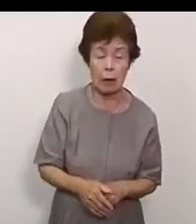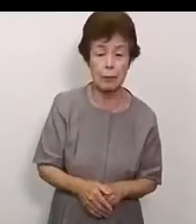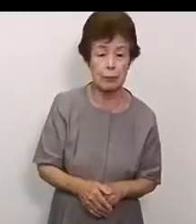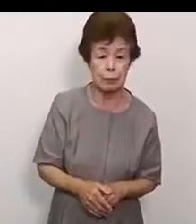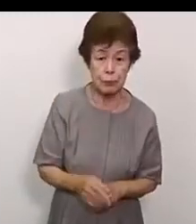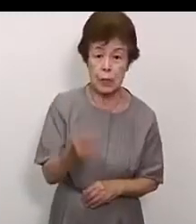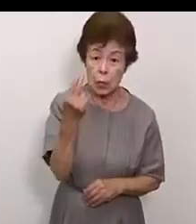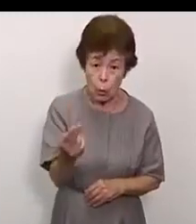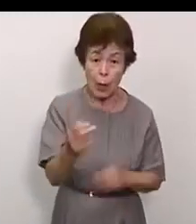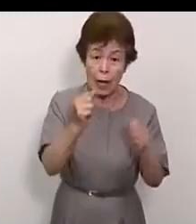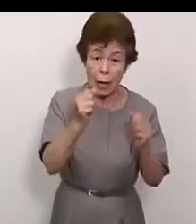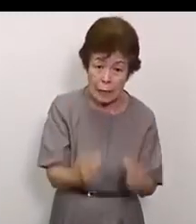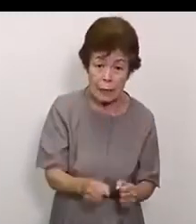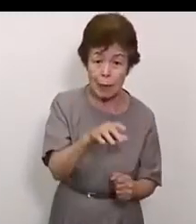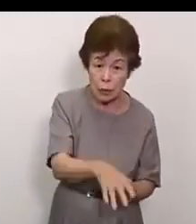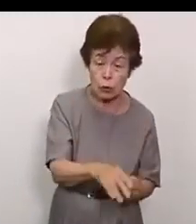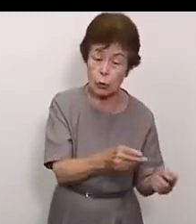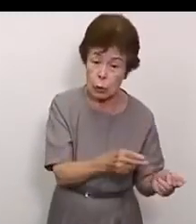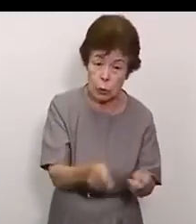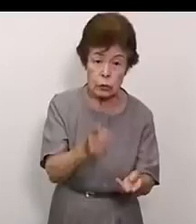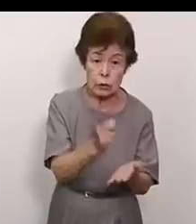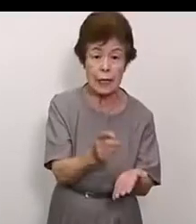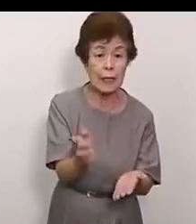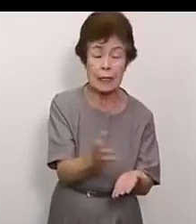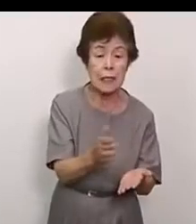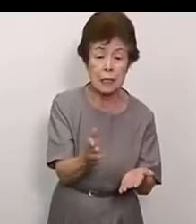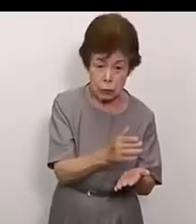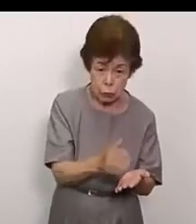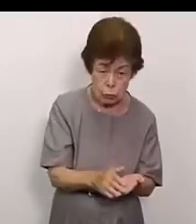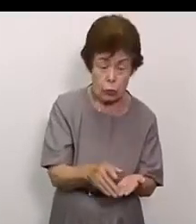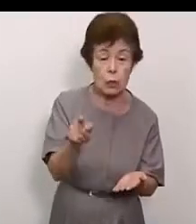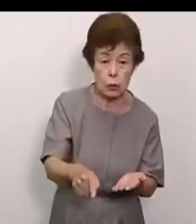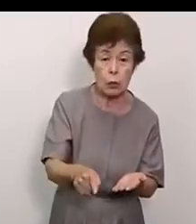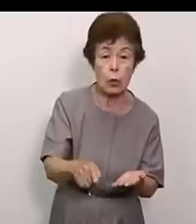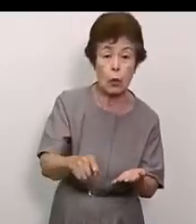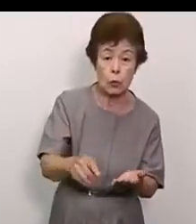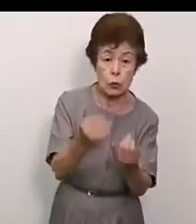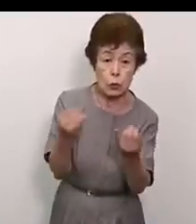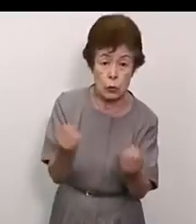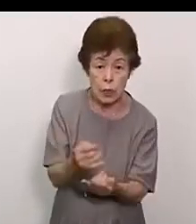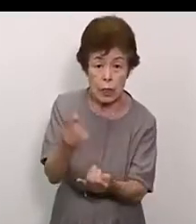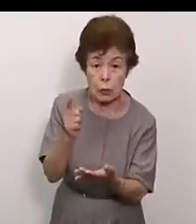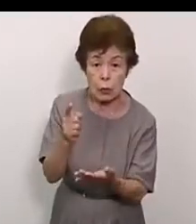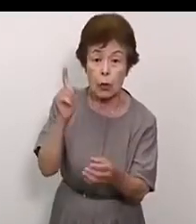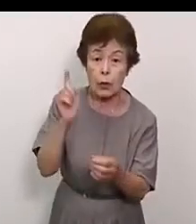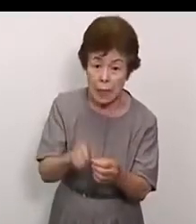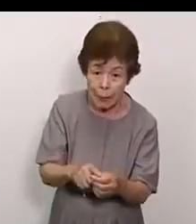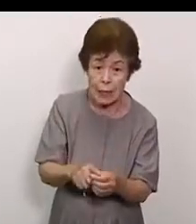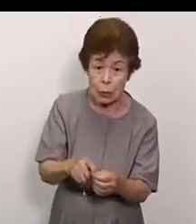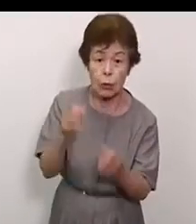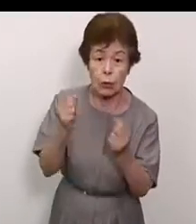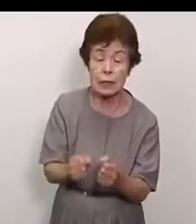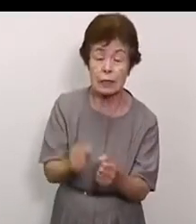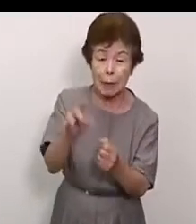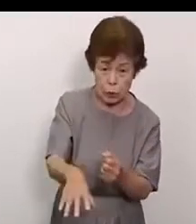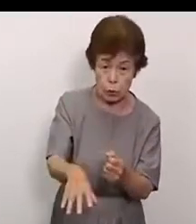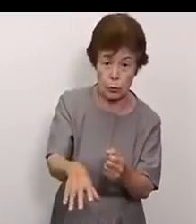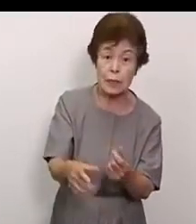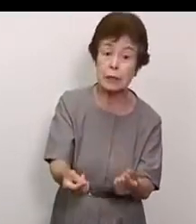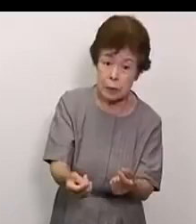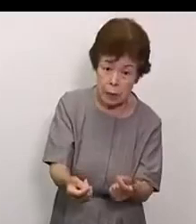場所を用意するというだけでなく、まあ、そのソーシャルセクターで居場所作りの活動をしている団体に対して支援をしている、 はい、